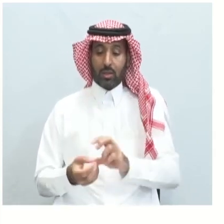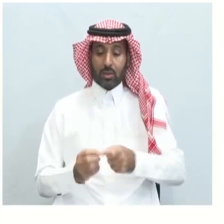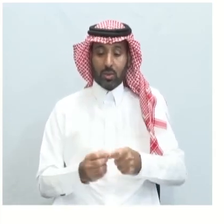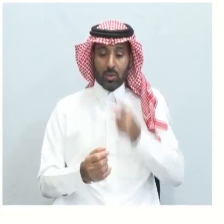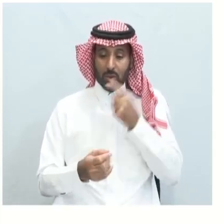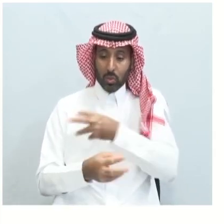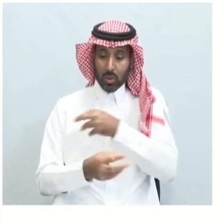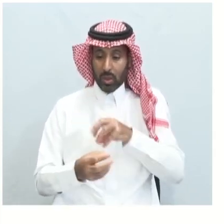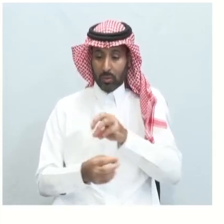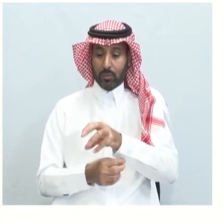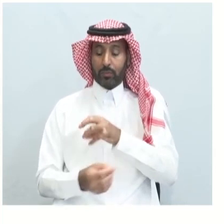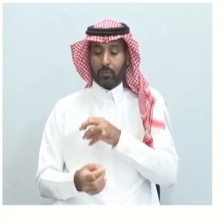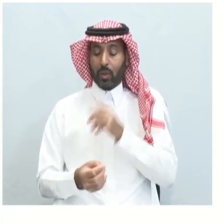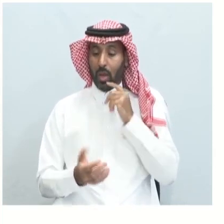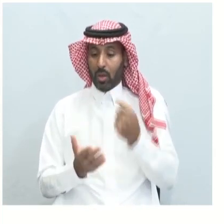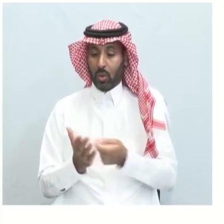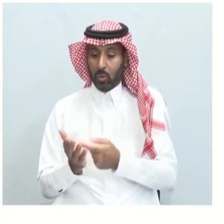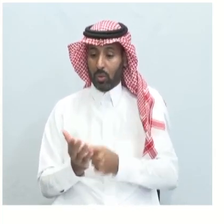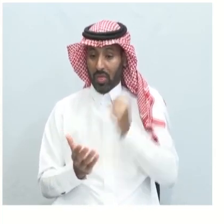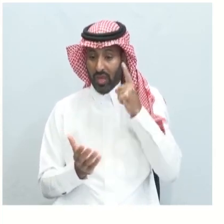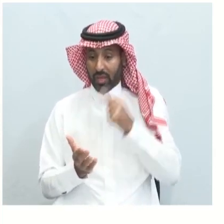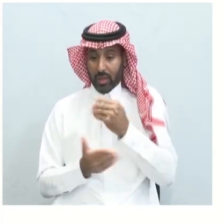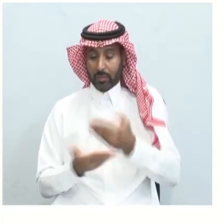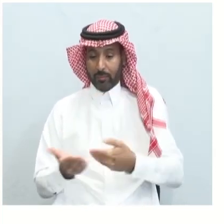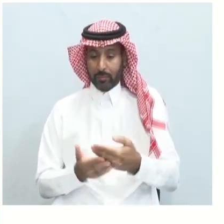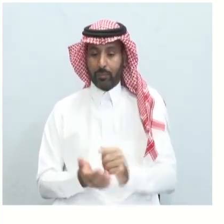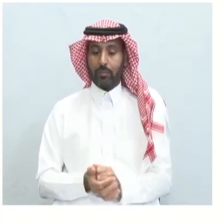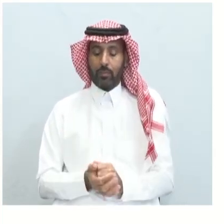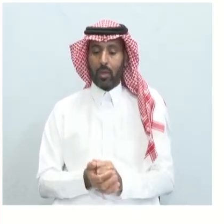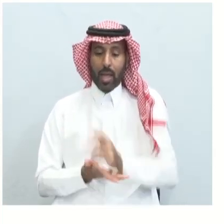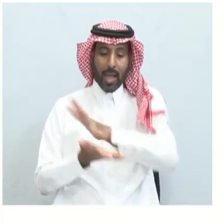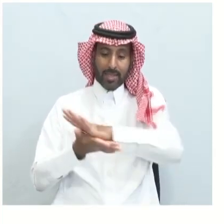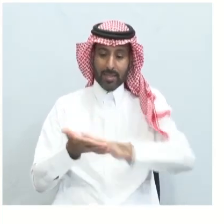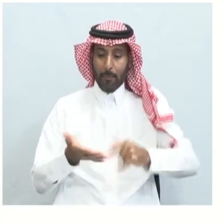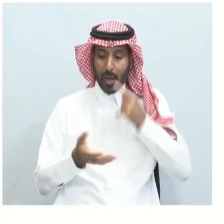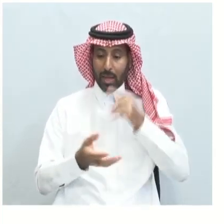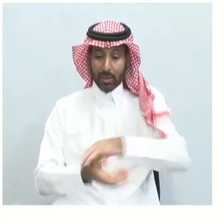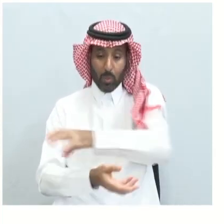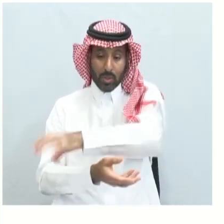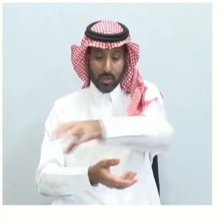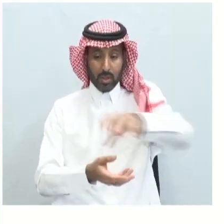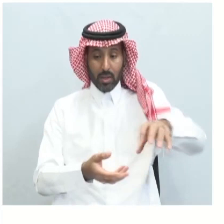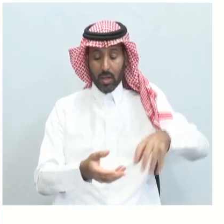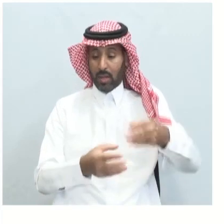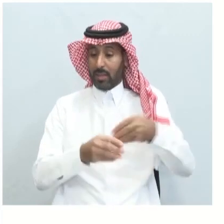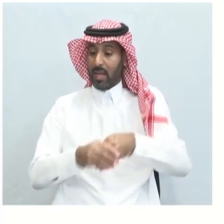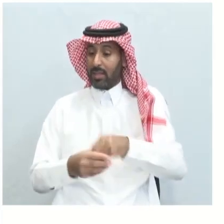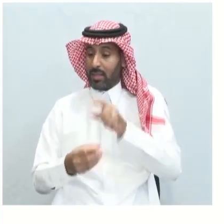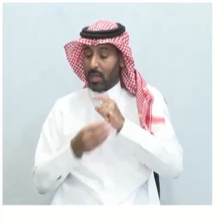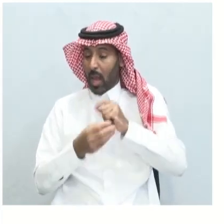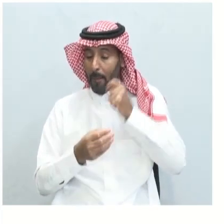التوريدات العقود الذكيه الشبكات الموزعه وتخزين